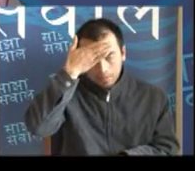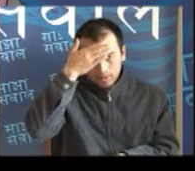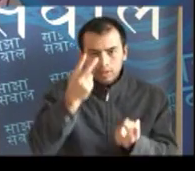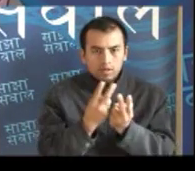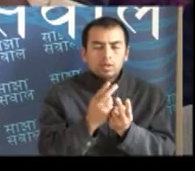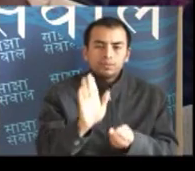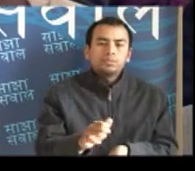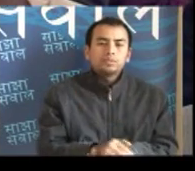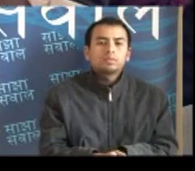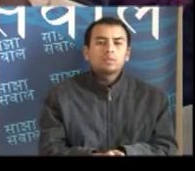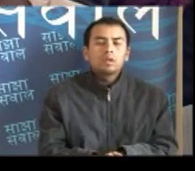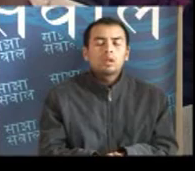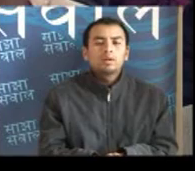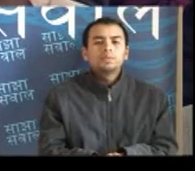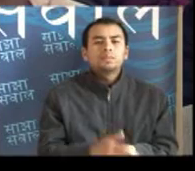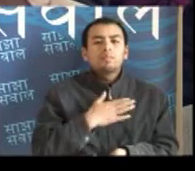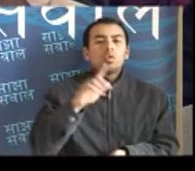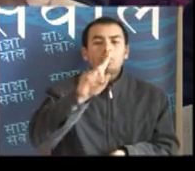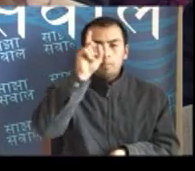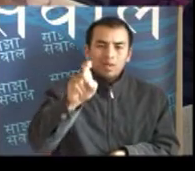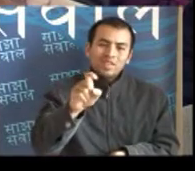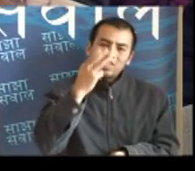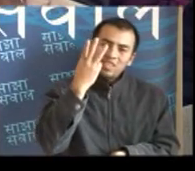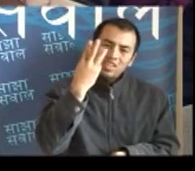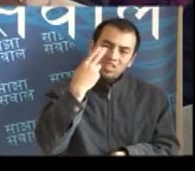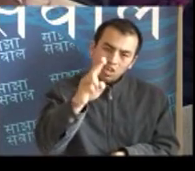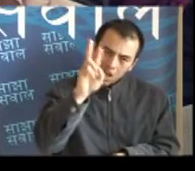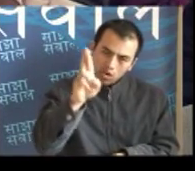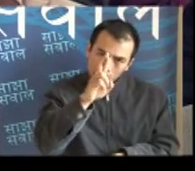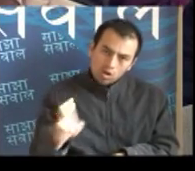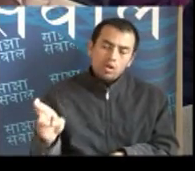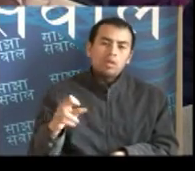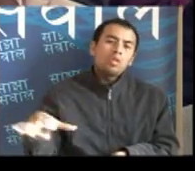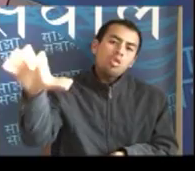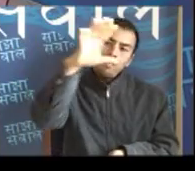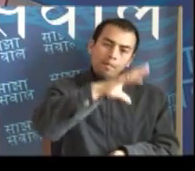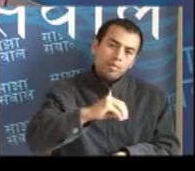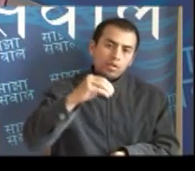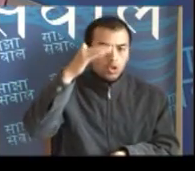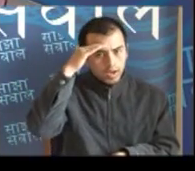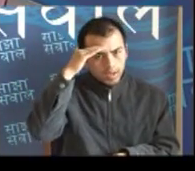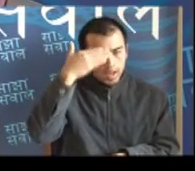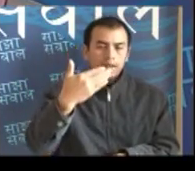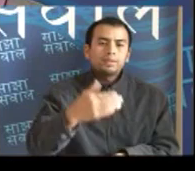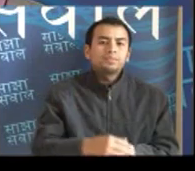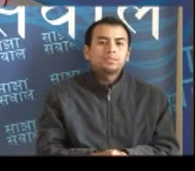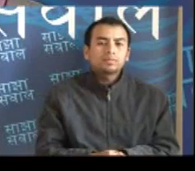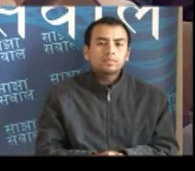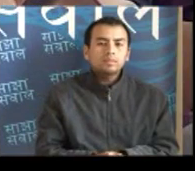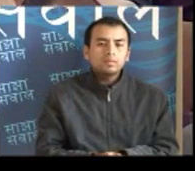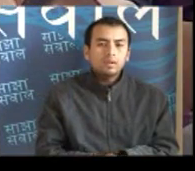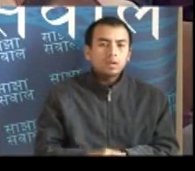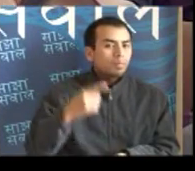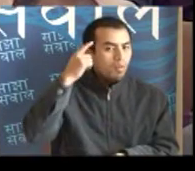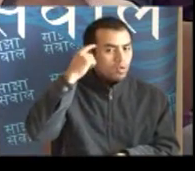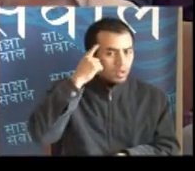समस्याको हुनुहुन्छ, र मेरो प्रश्न छ, उहाँहरू 3 जना लगायत हाम्रो सम्पूर्ण सरकारलाई, यहीँ चाहिँ हाम्रा